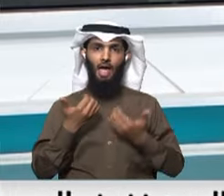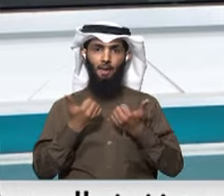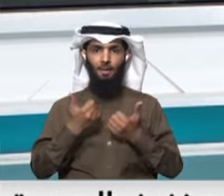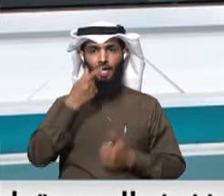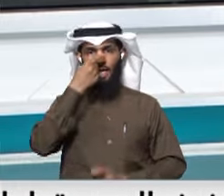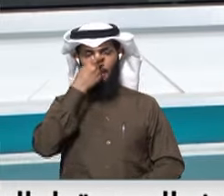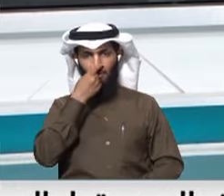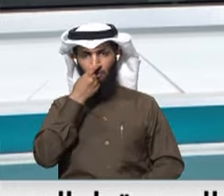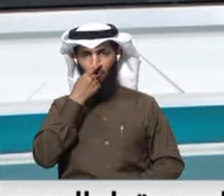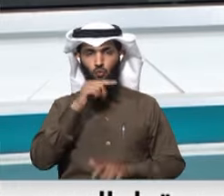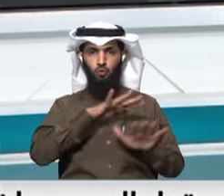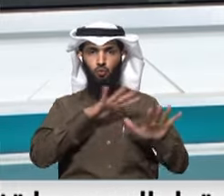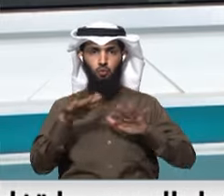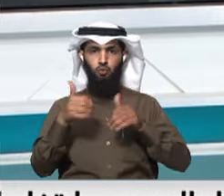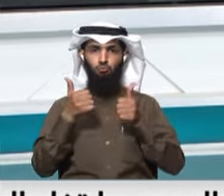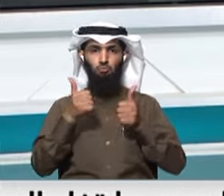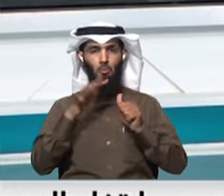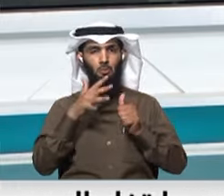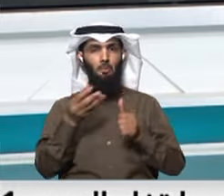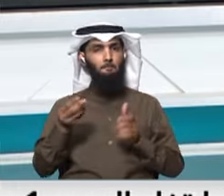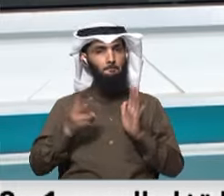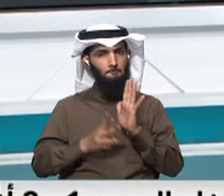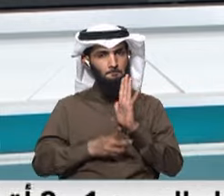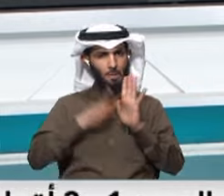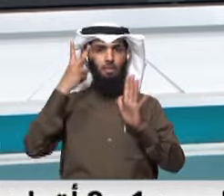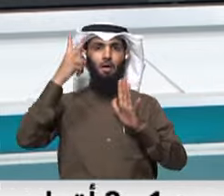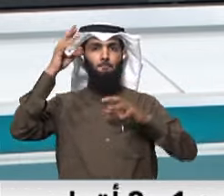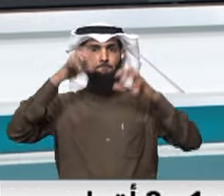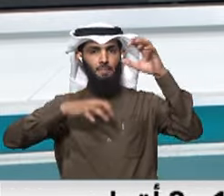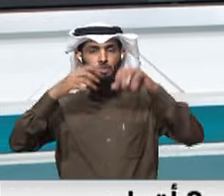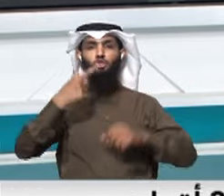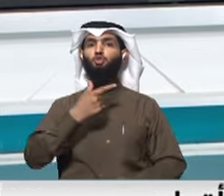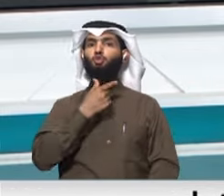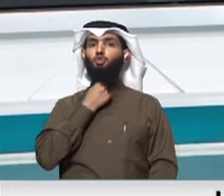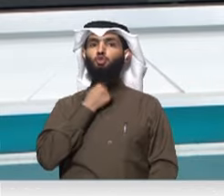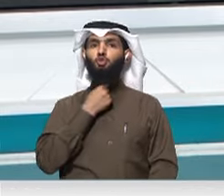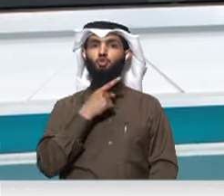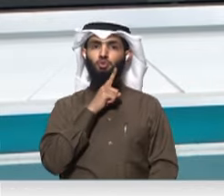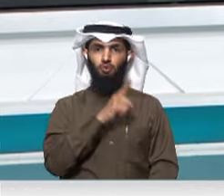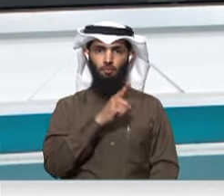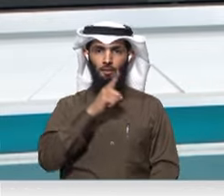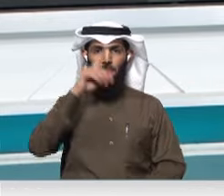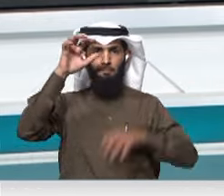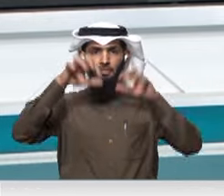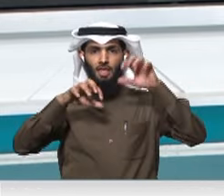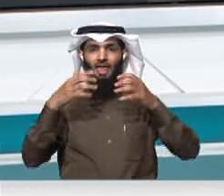والخميس، تعاود أيضا فرص الأمطار مرة أخرى في يوم الجمعة، أمطار خفيفة متفرقة